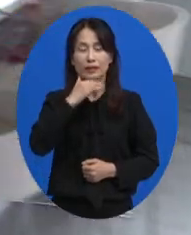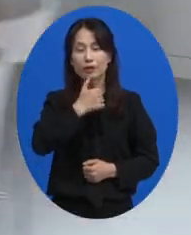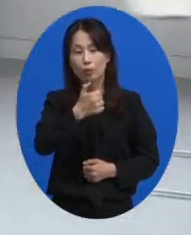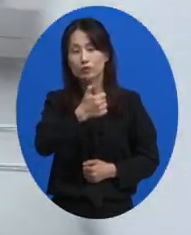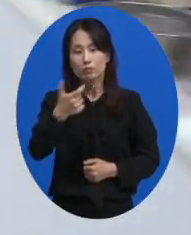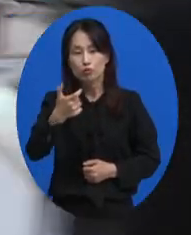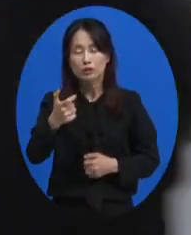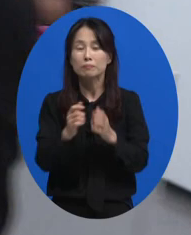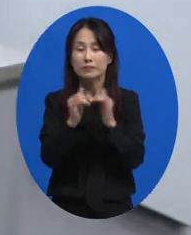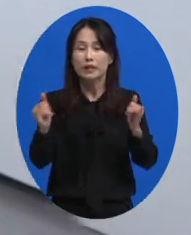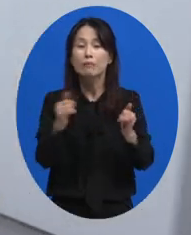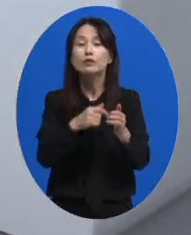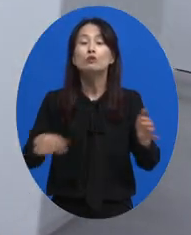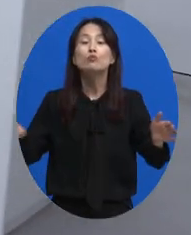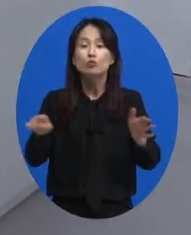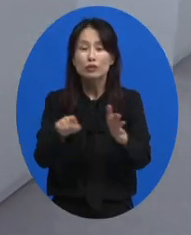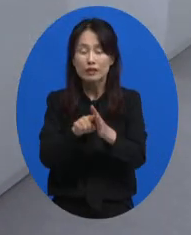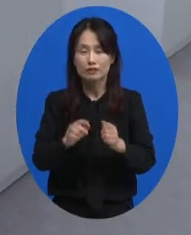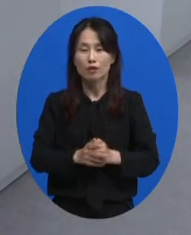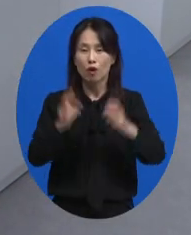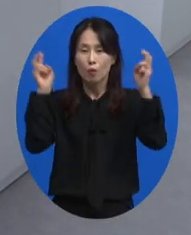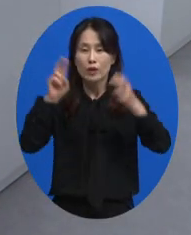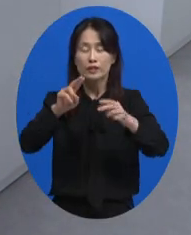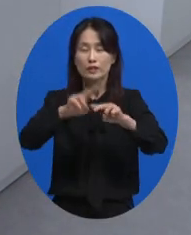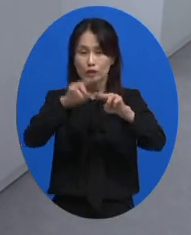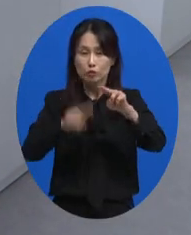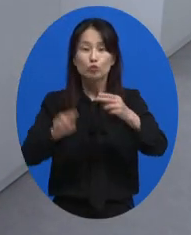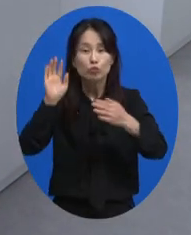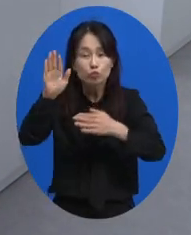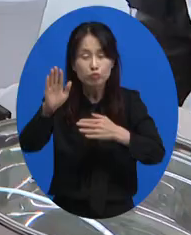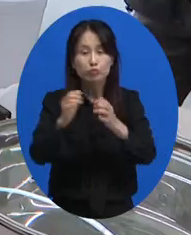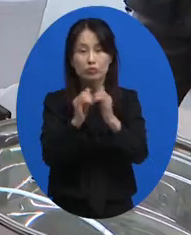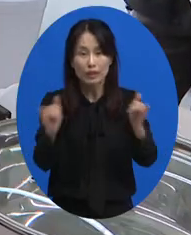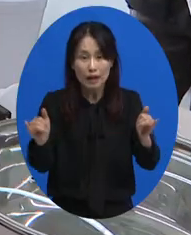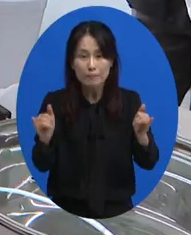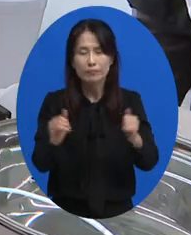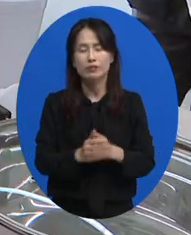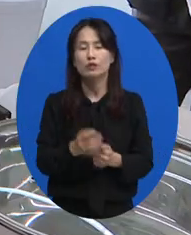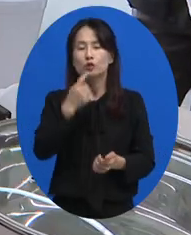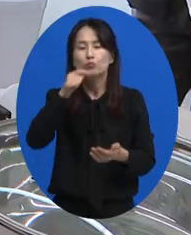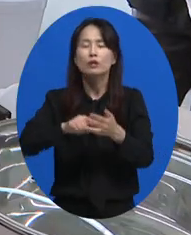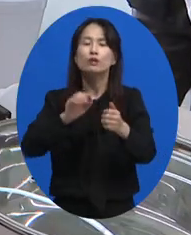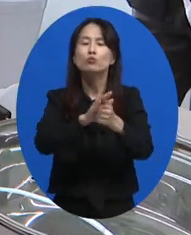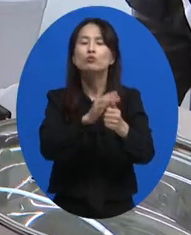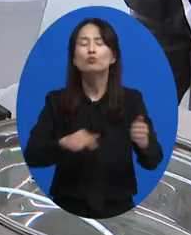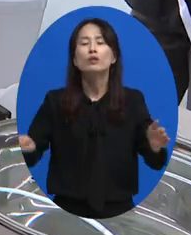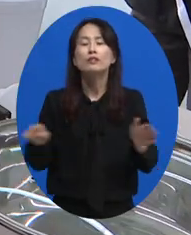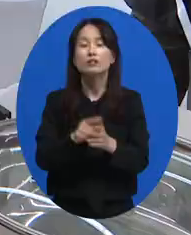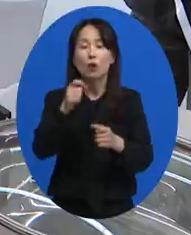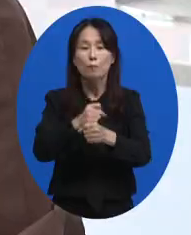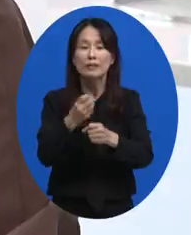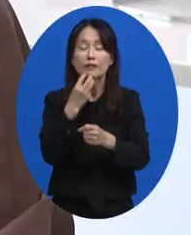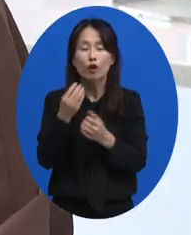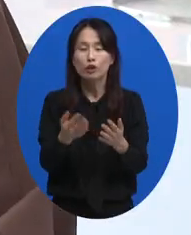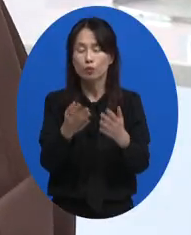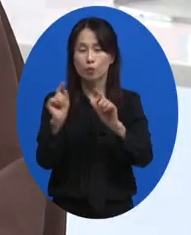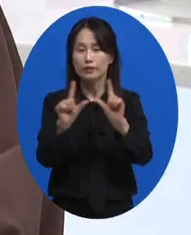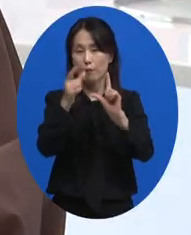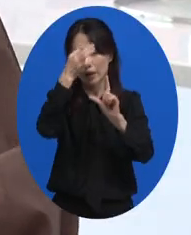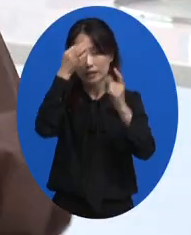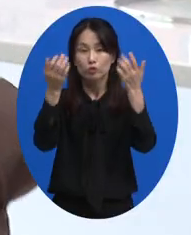경기도가 5060 신중년 경기 도민들의 퇴직 후 인생을 좀 더 손쉽게 설계할 수 있도록 만든